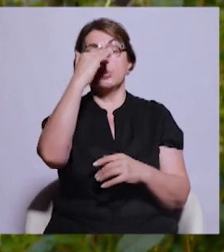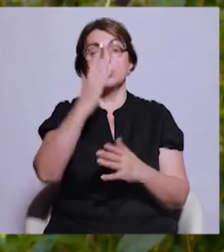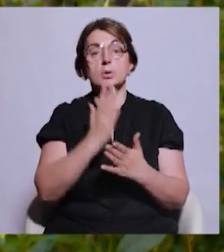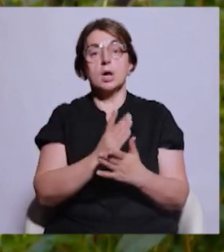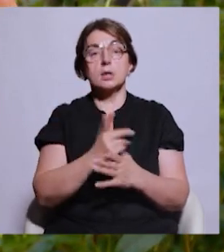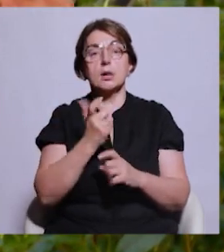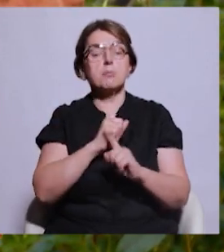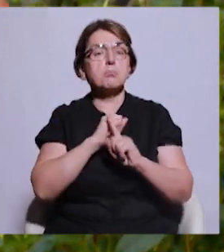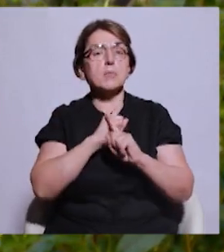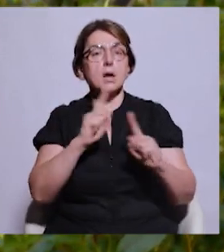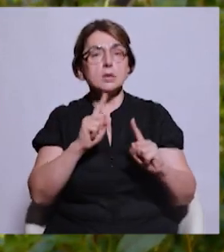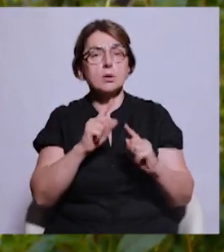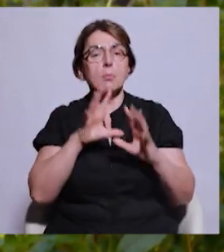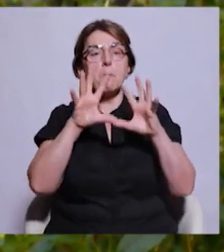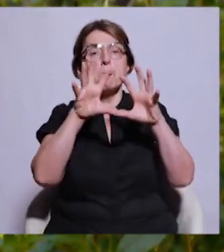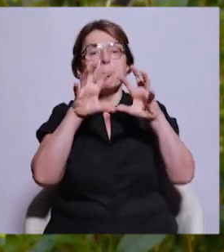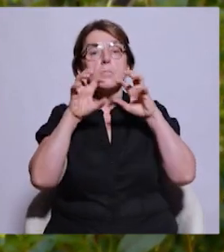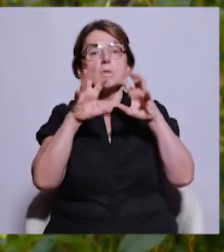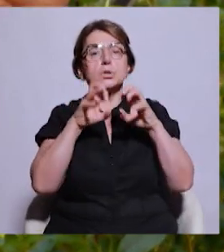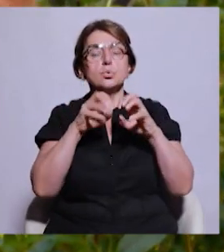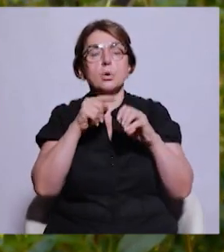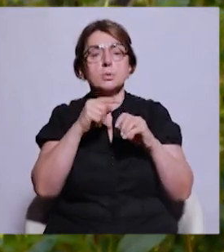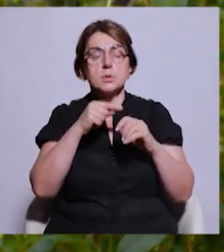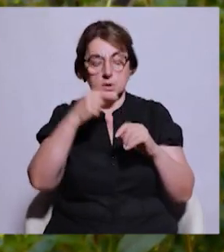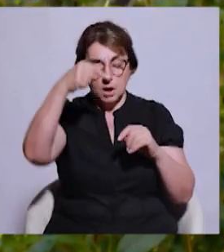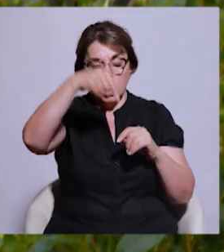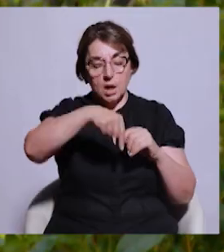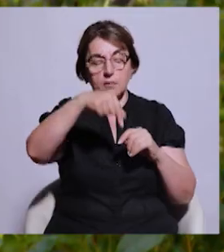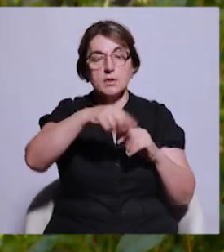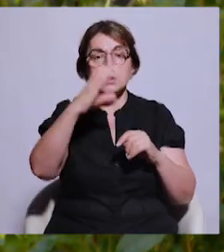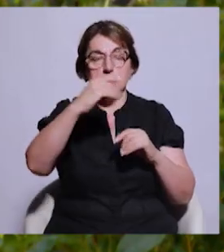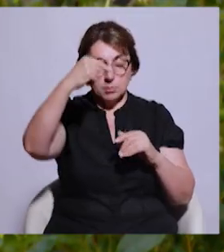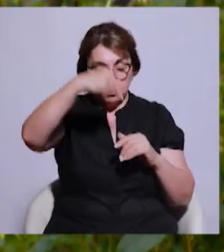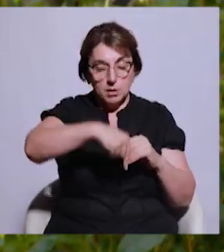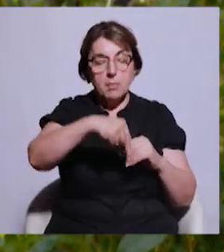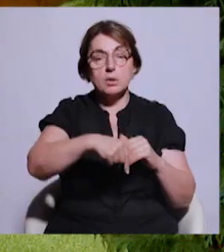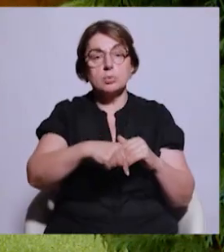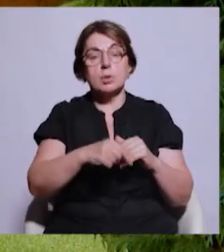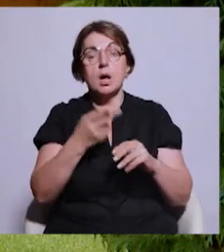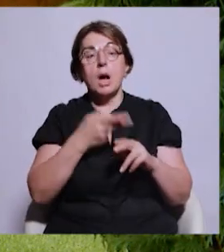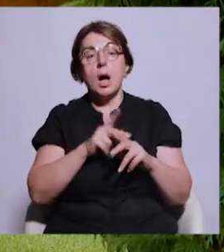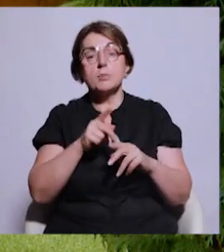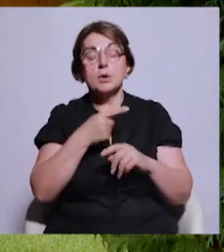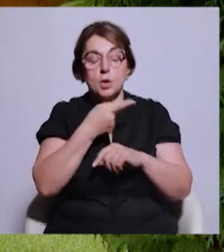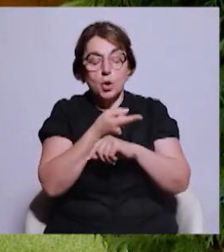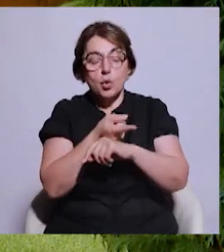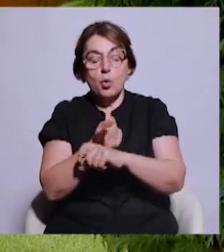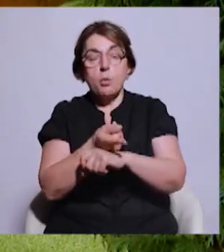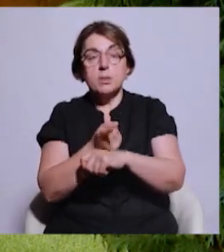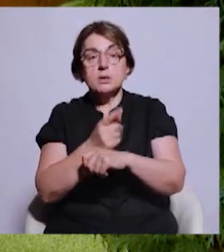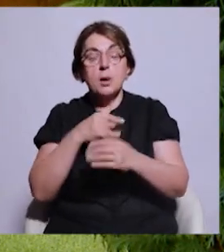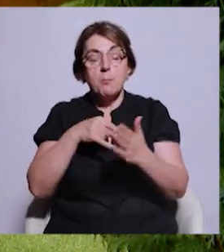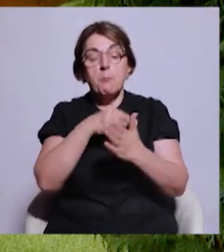ჩრდილოეთის პოლუსთან დედამიწას აქვს განსაკუთრებული მიზიდულობის ველი, ის ქვევით ეკვატორისკენ, სამხრეთისკენ არის მომართული. ამიტომ კომპასს